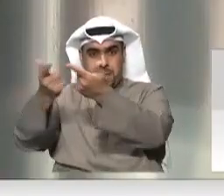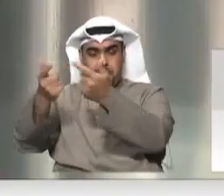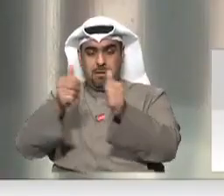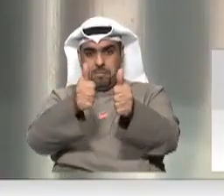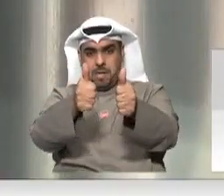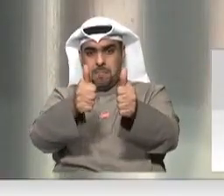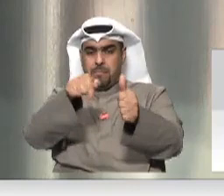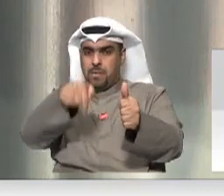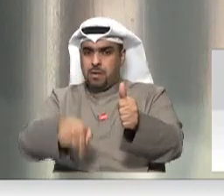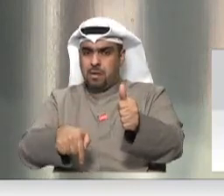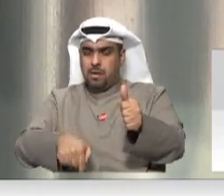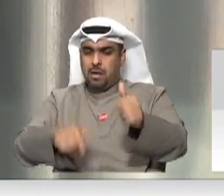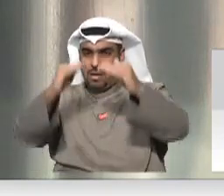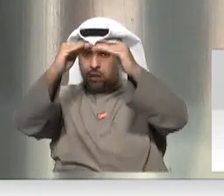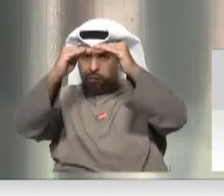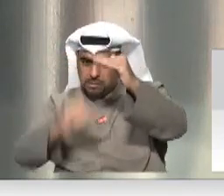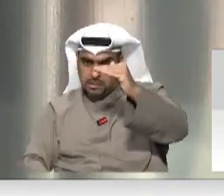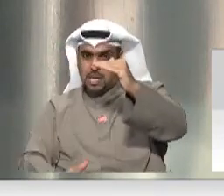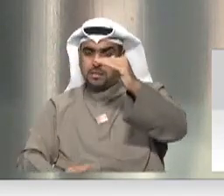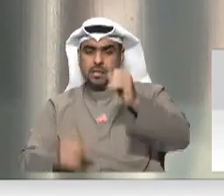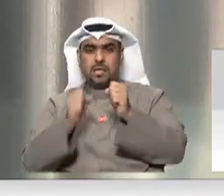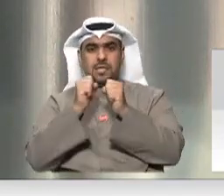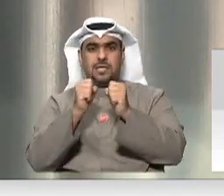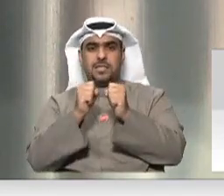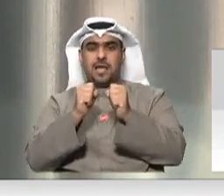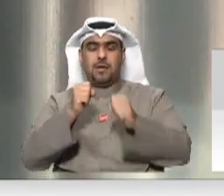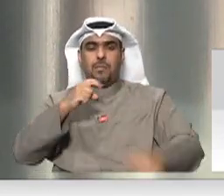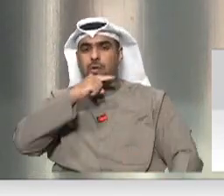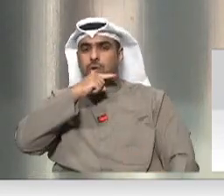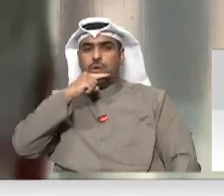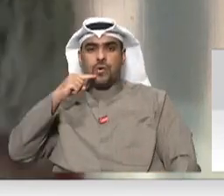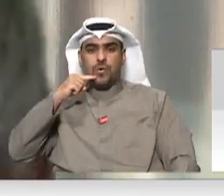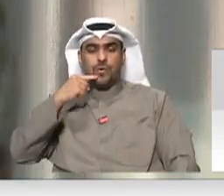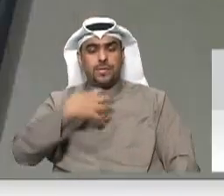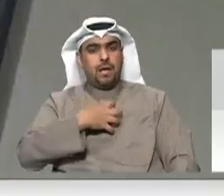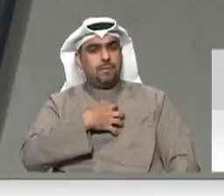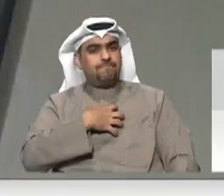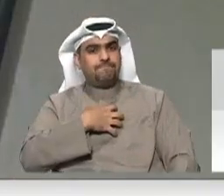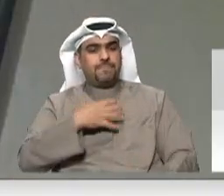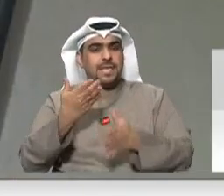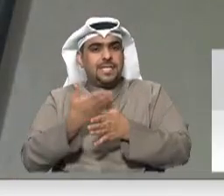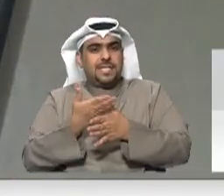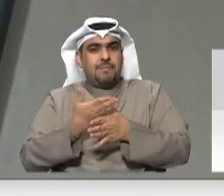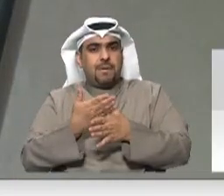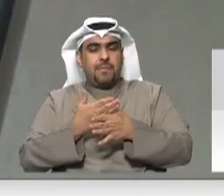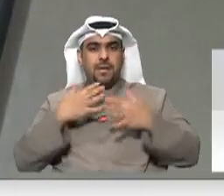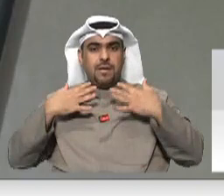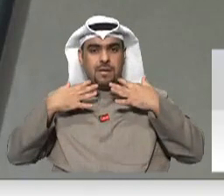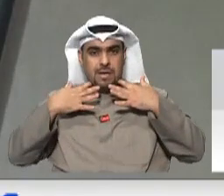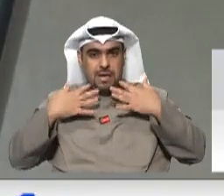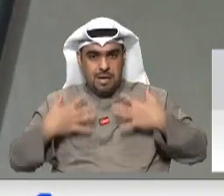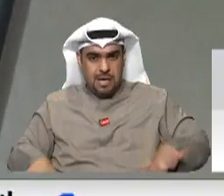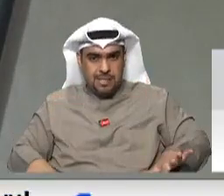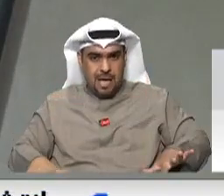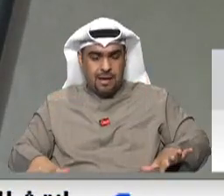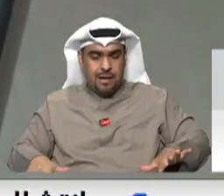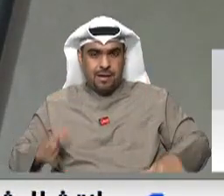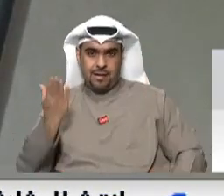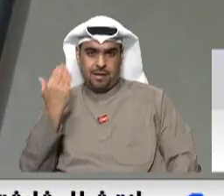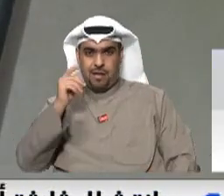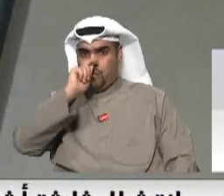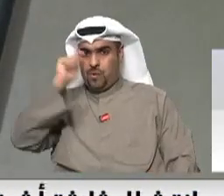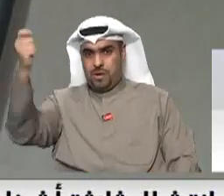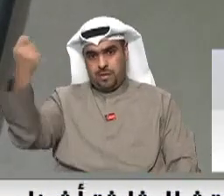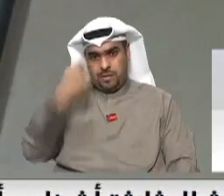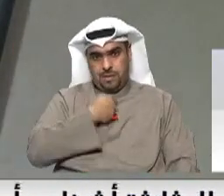وتكرارا بان ما يحدث من عقوبات على الحليف الروسي ستاتي باثار عكسيه على اسواق الطاقه وبان دول التحالف